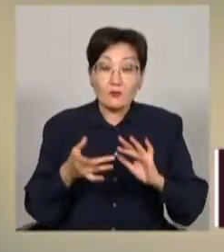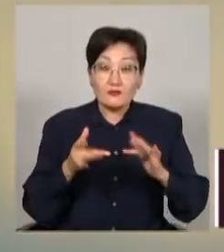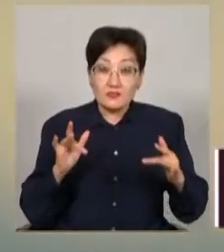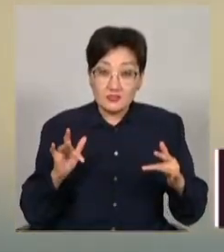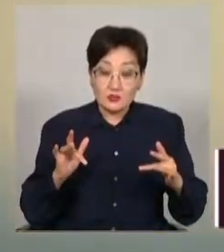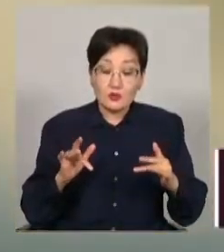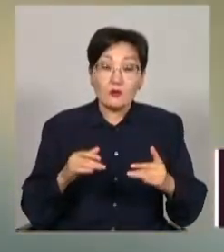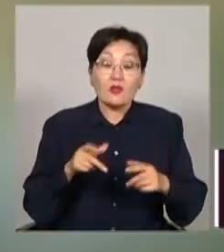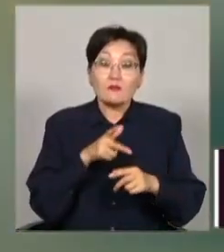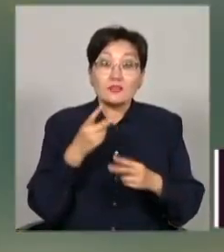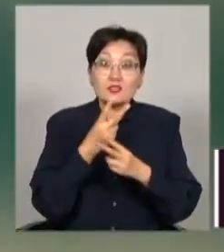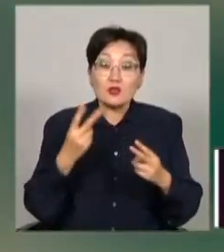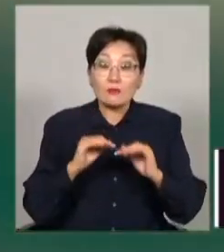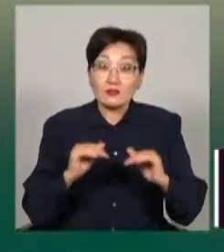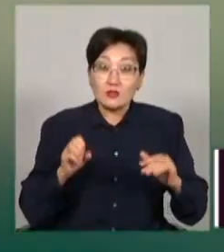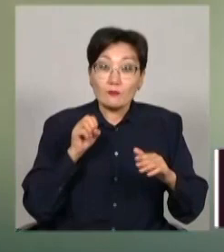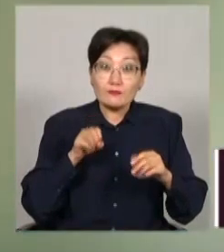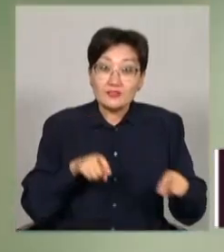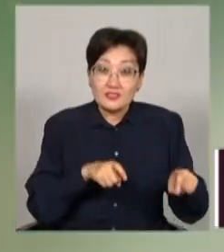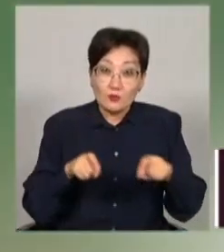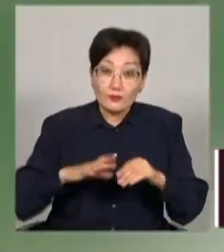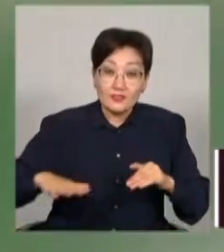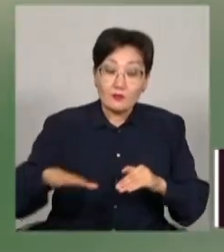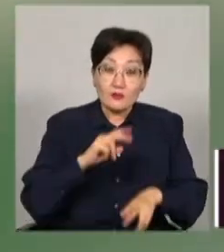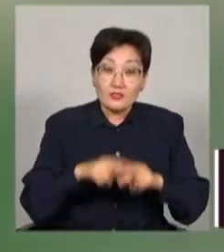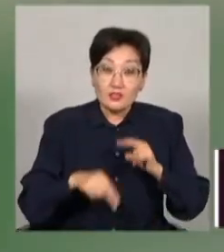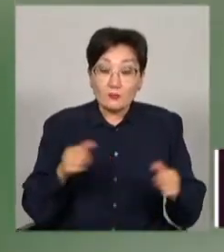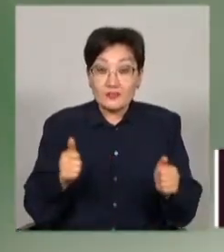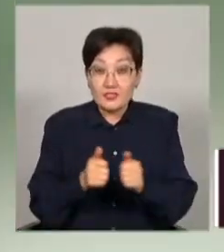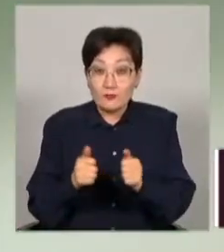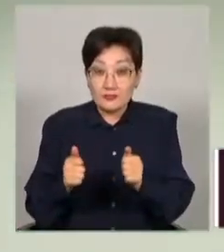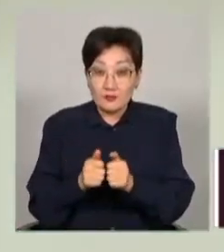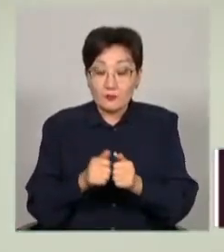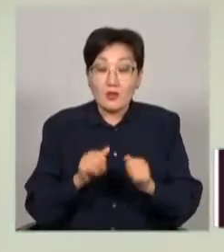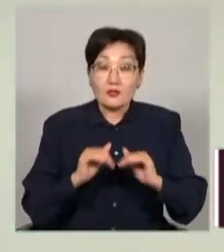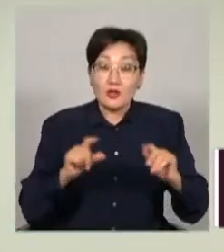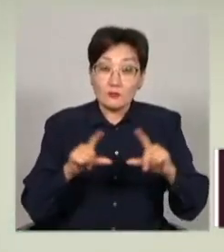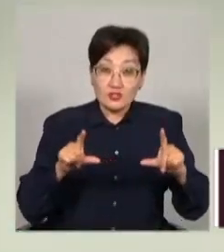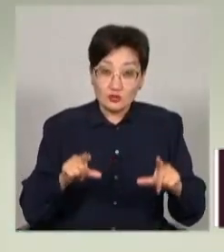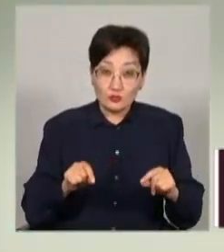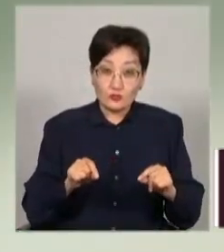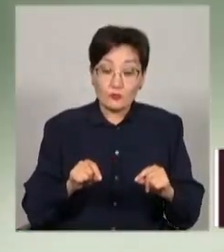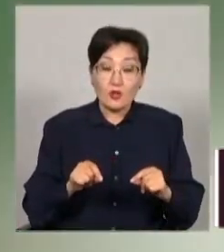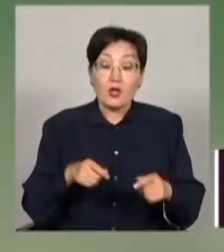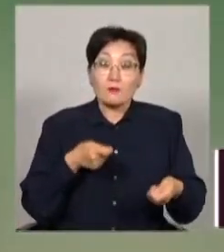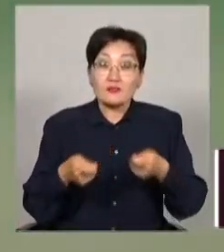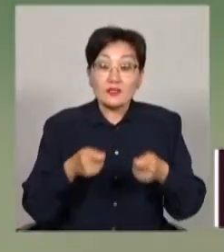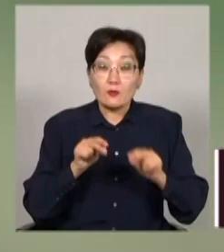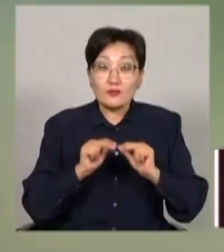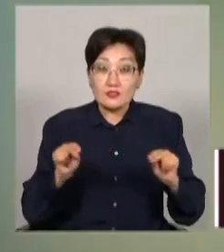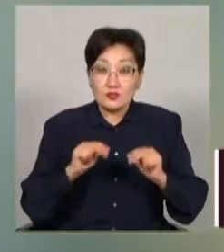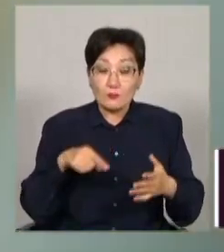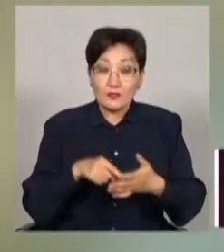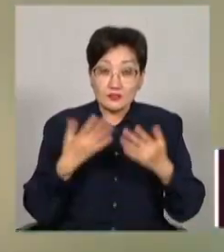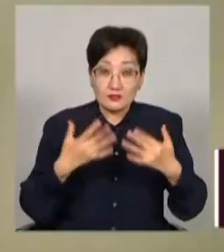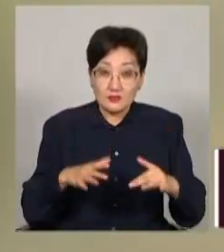на кадрах видно как малыши бегают на территории стройки расположенной рядом с дошкольным учреждением управление образования города